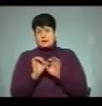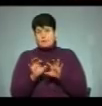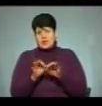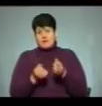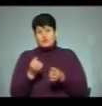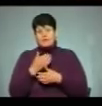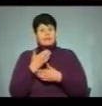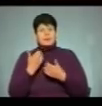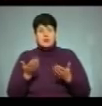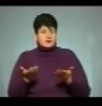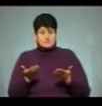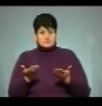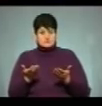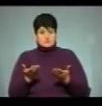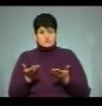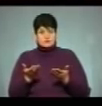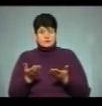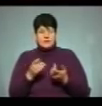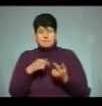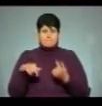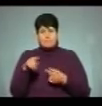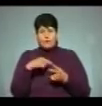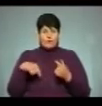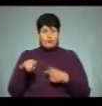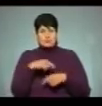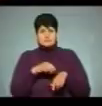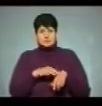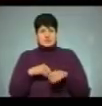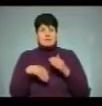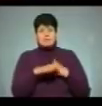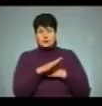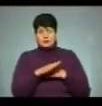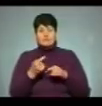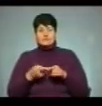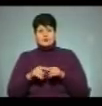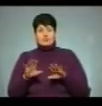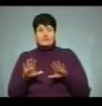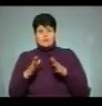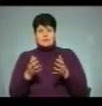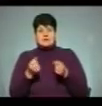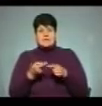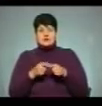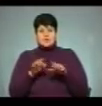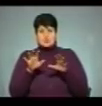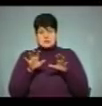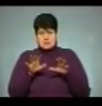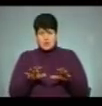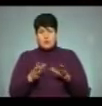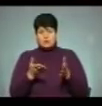самого водія немає. Покрутяться поліцейські і підуть. В даному випадку прийняття цього закону